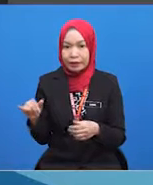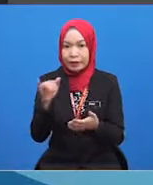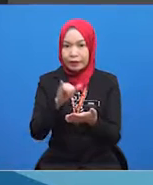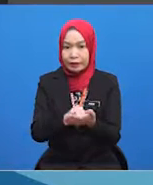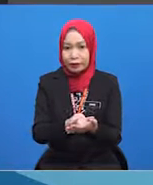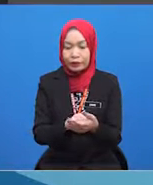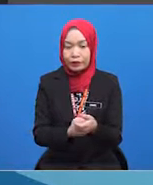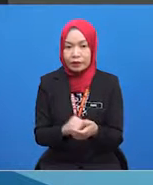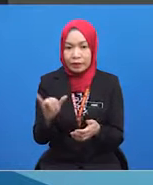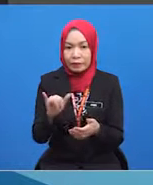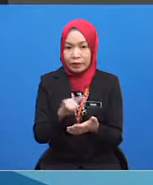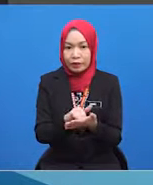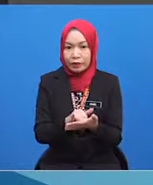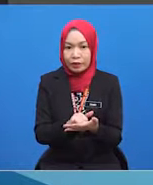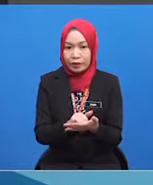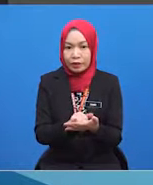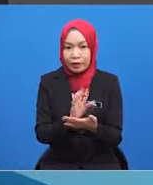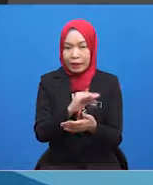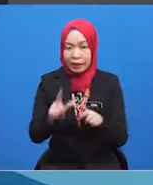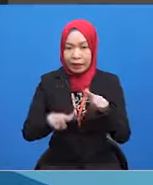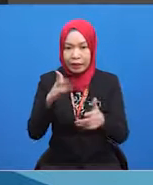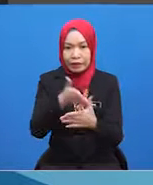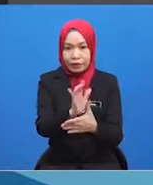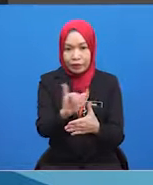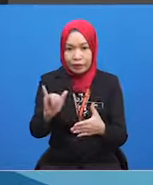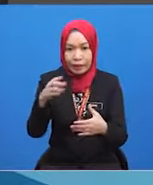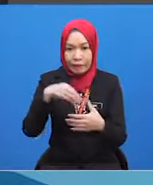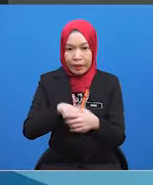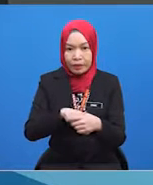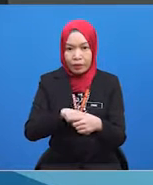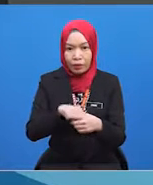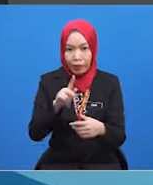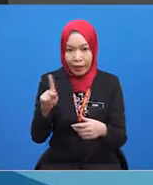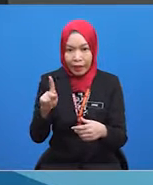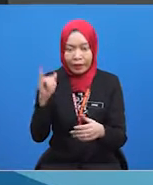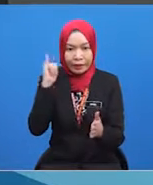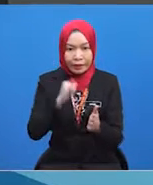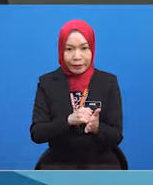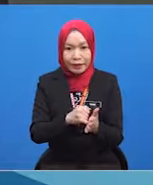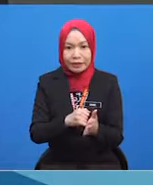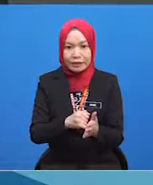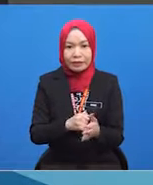Langkah selanjutnya adalah memasukkan imej latar belakang di belakang imej burung.